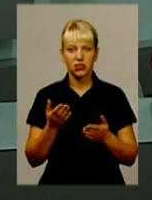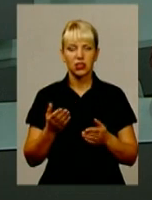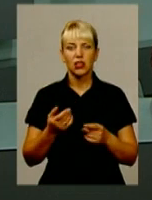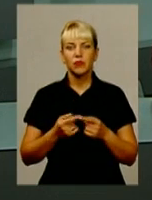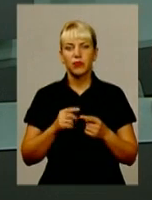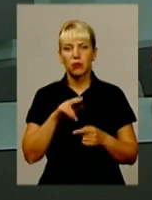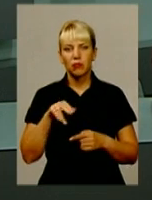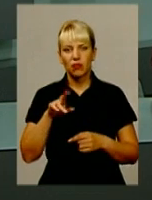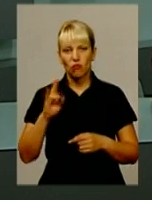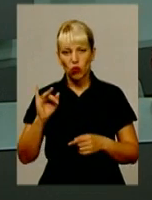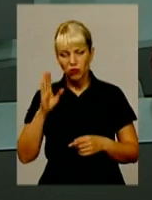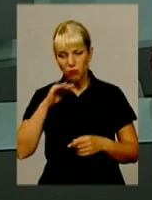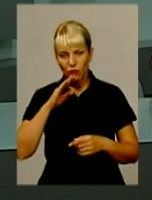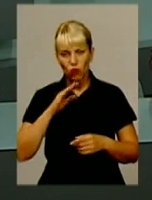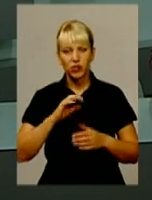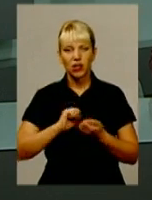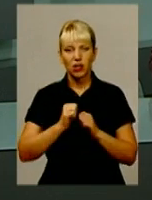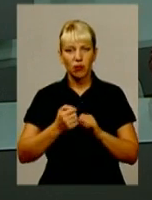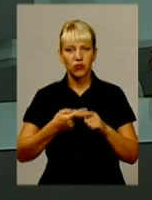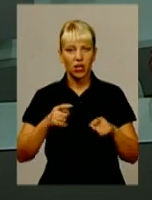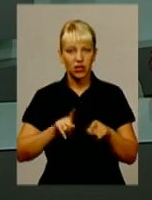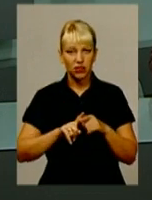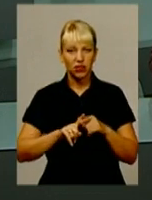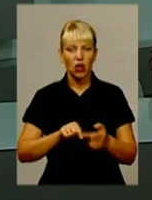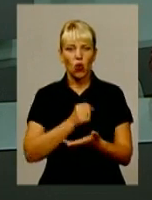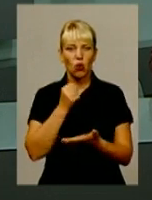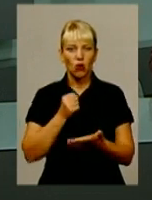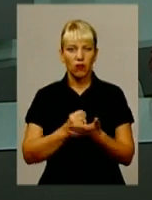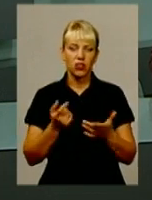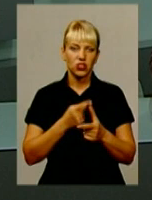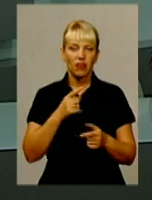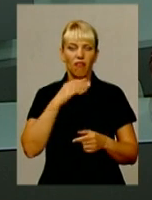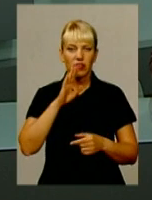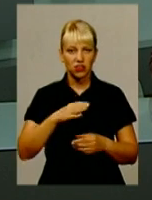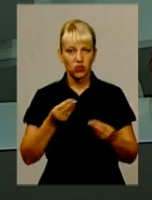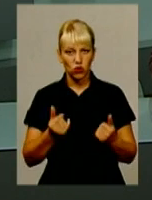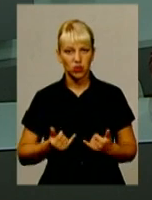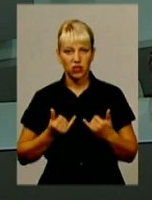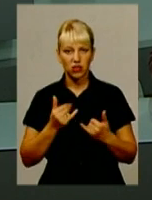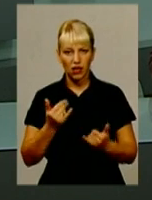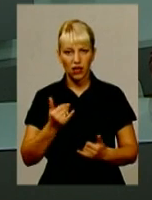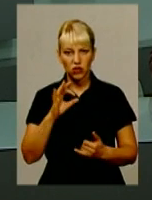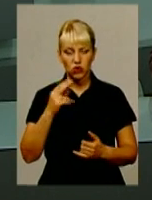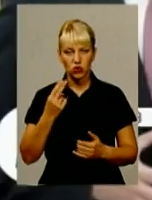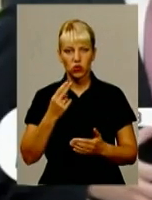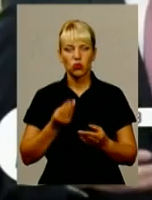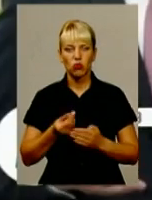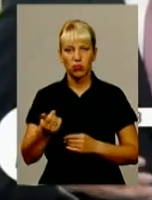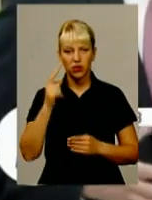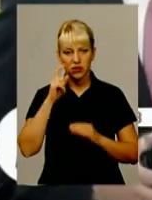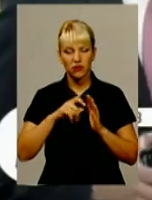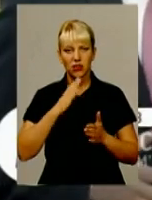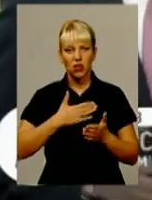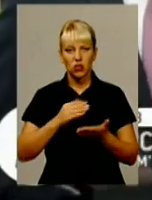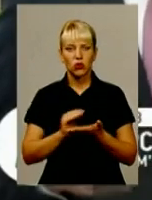стрімкій ухвалі уряду, та чи вистачить коштів для збільшення соцвиплат, дізнавалася наша кореспондентка. Уже